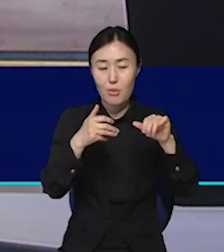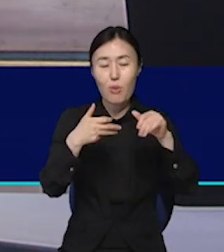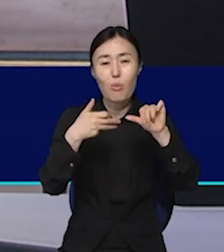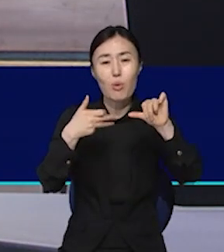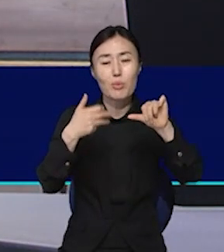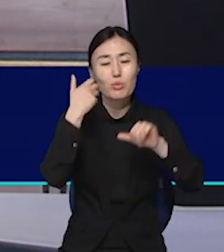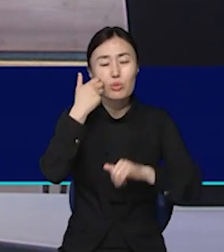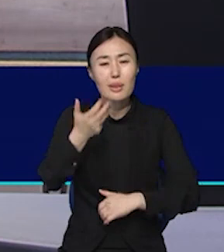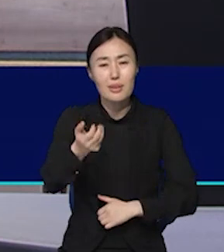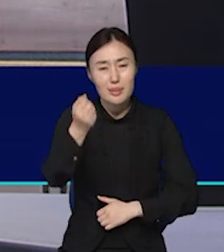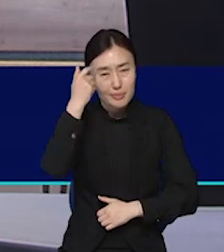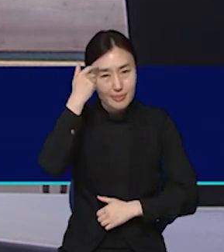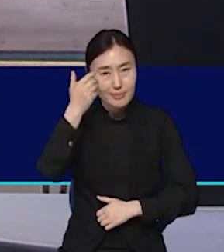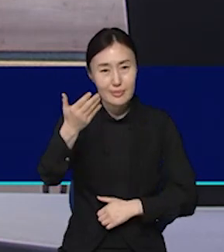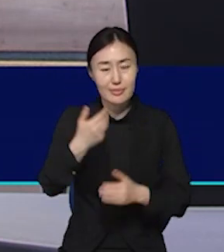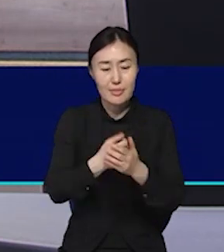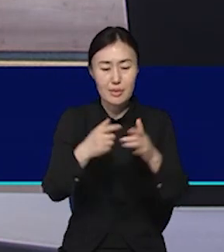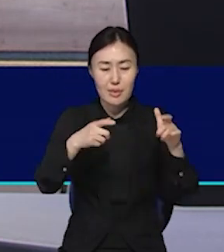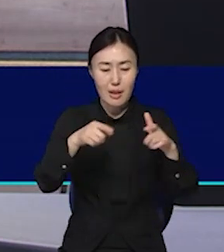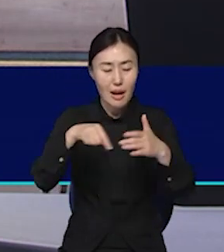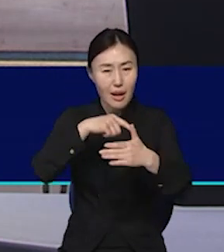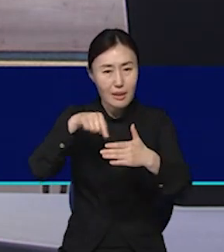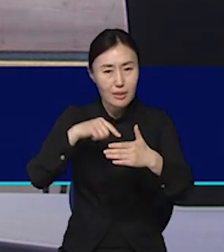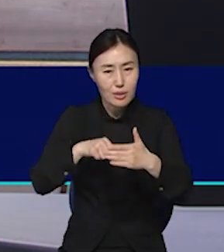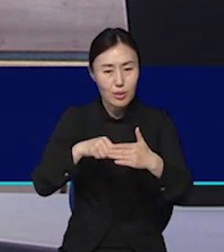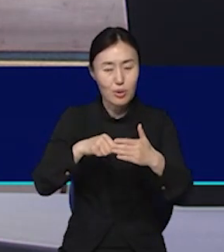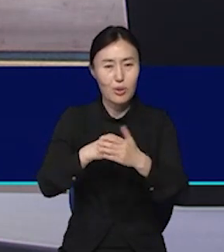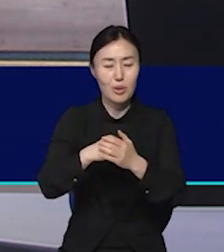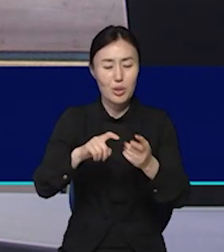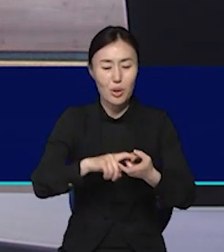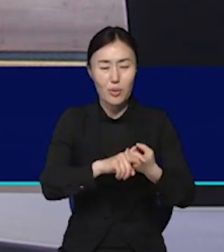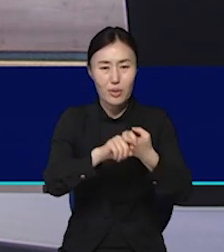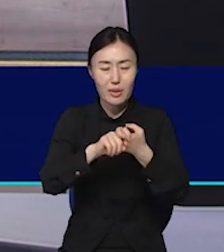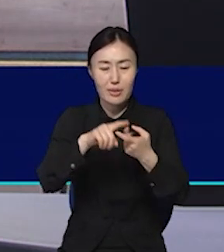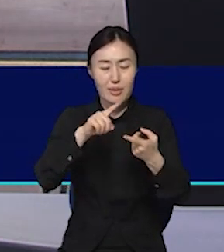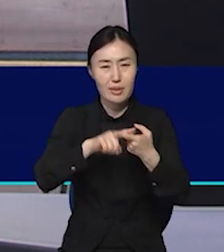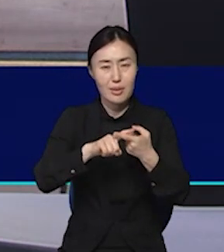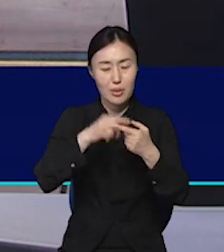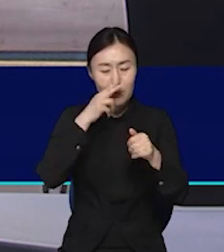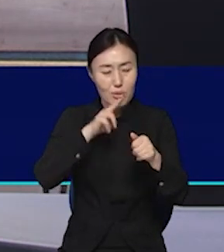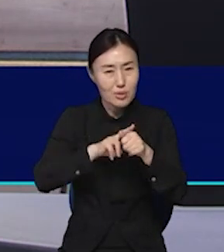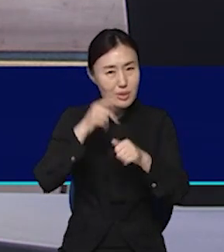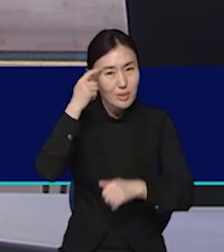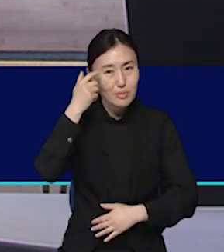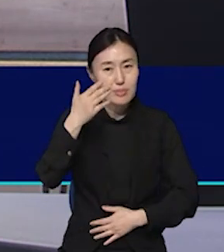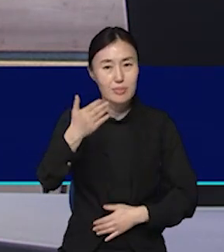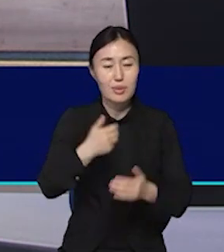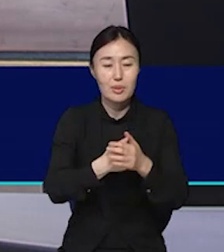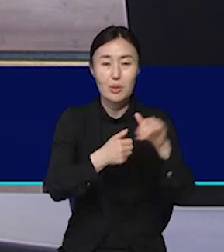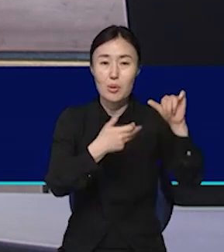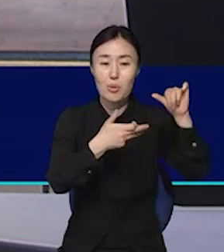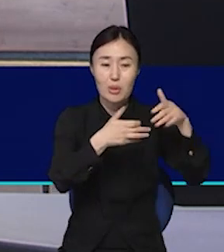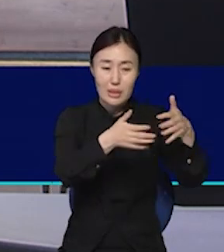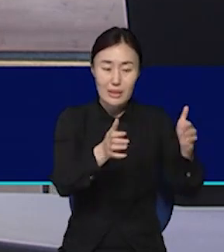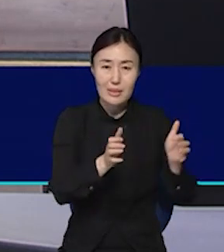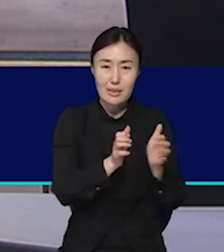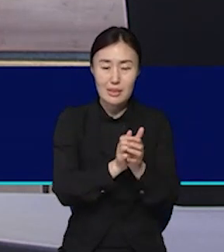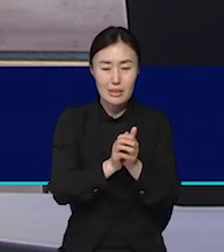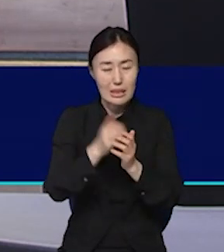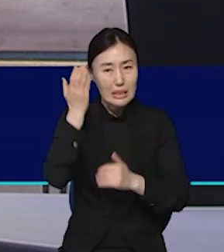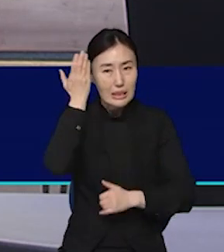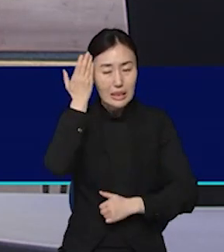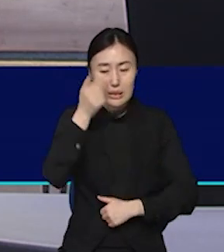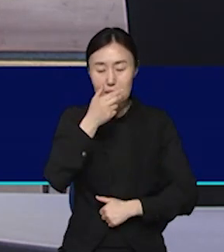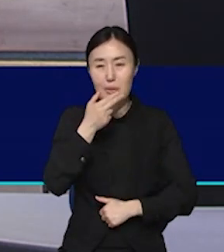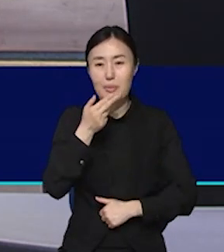누구의 것이냐며 지역 내 보이지 않는 5.18 카르텔에 도전적 질문을 던졌습니다. 5.18 단체와 기관들의 비상식적 행태를